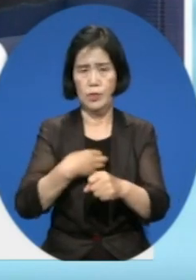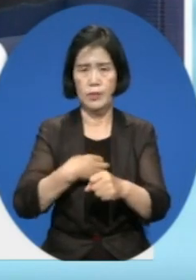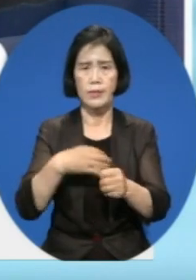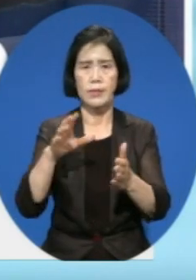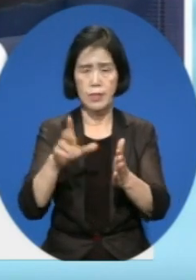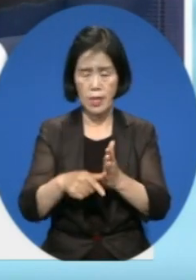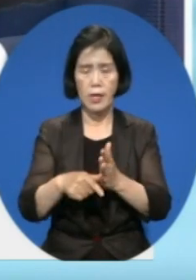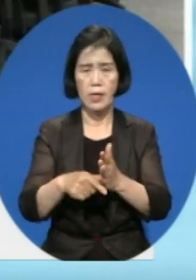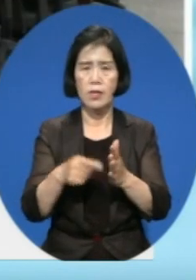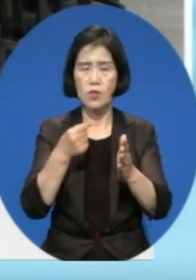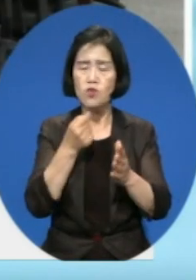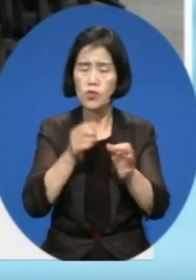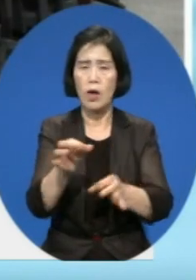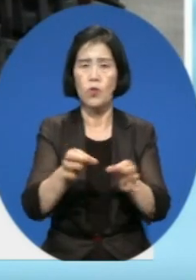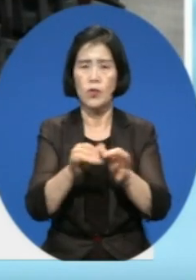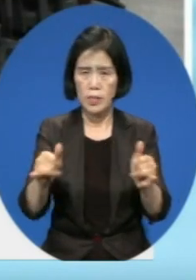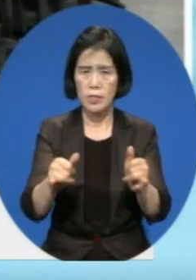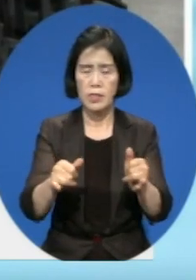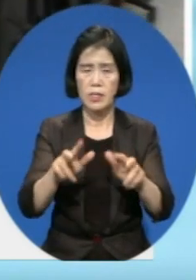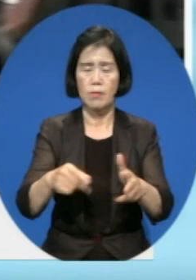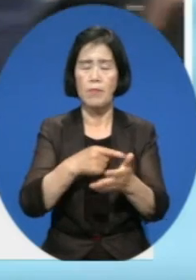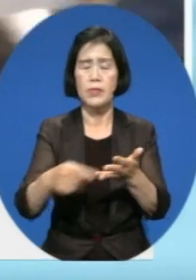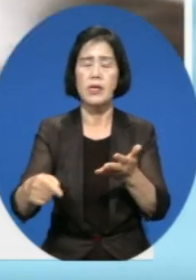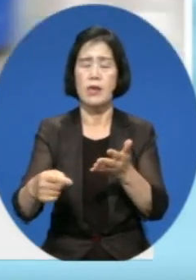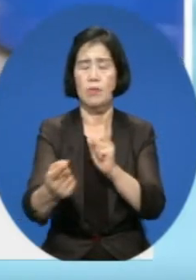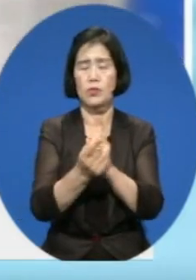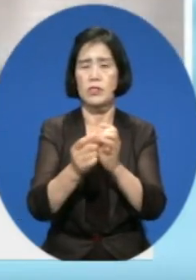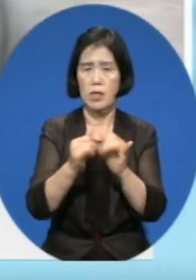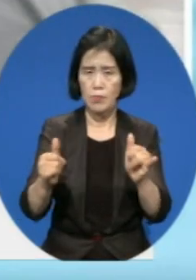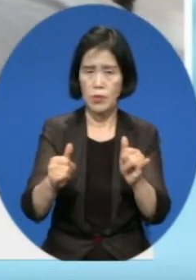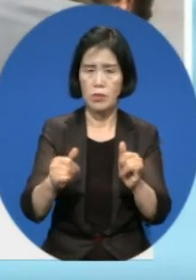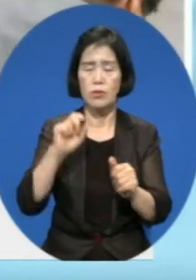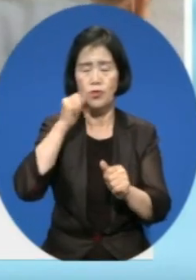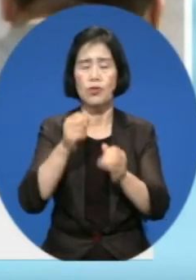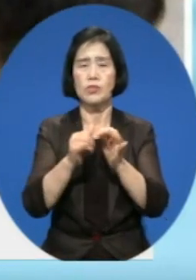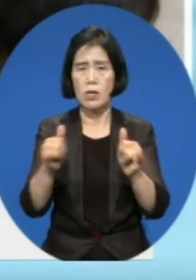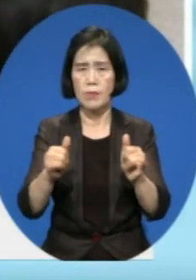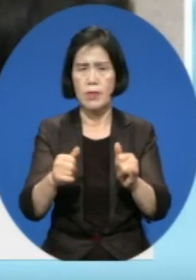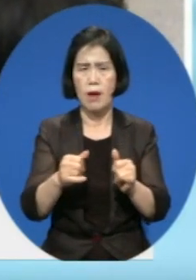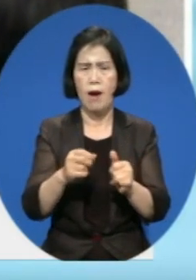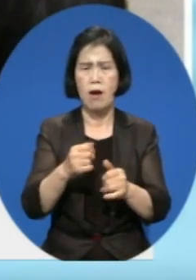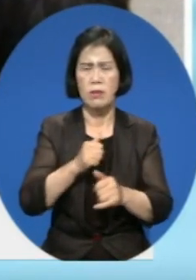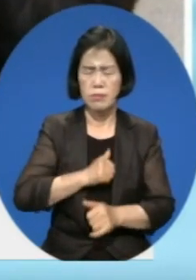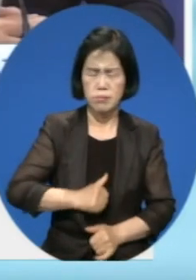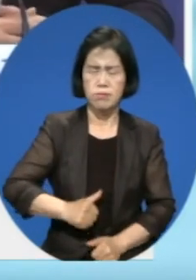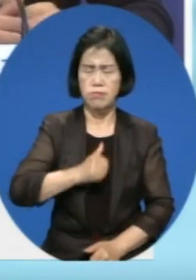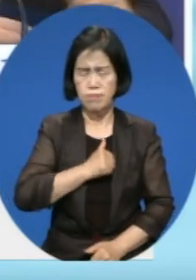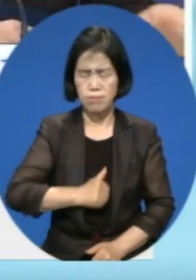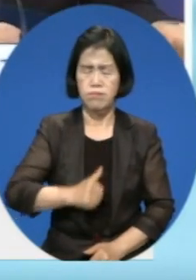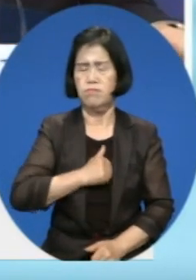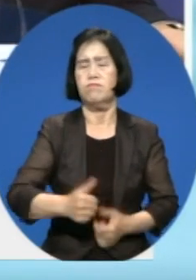갖다가 우리 소상공인이라든지 지금 말하는 피해계층들, 우리 사회의 취약계층들은 이를 악물고 버텨왔다는 얘기나 다름이